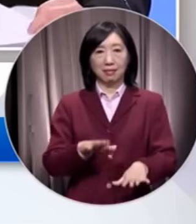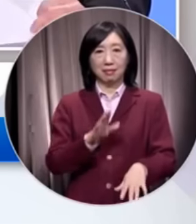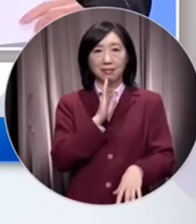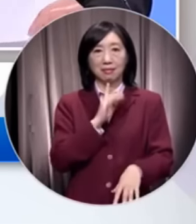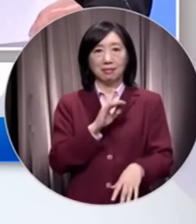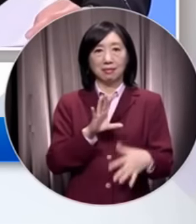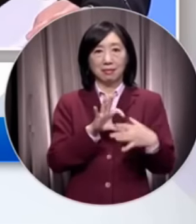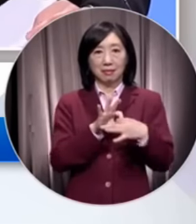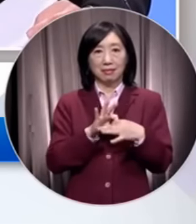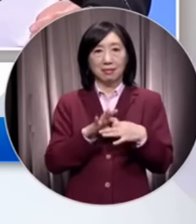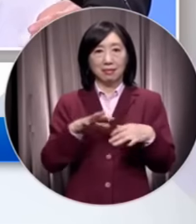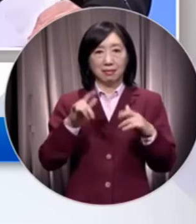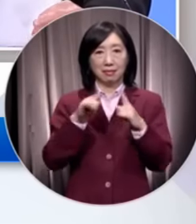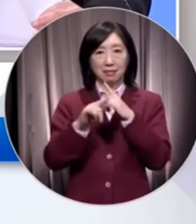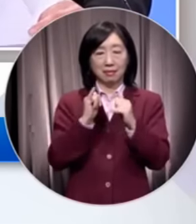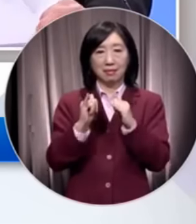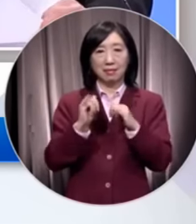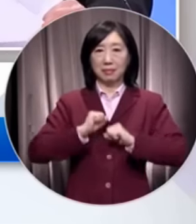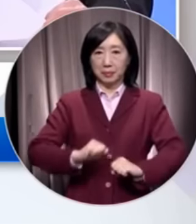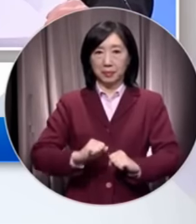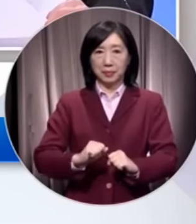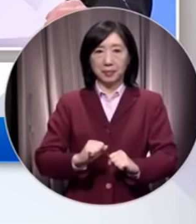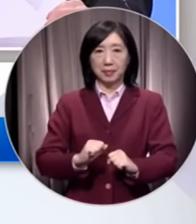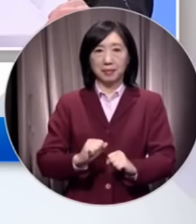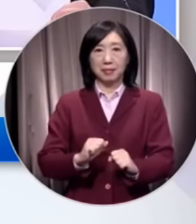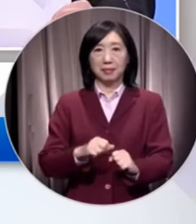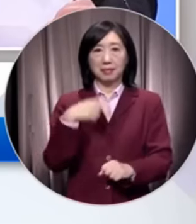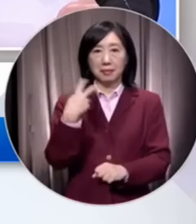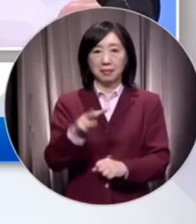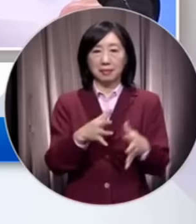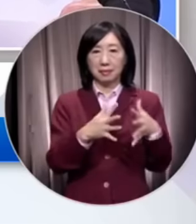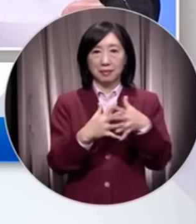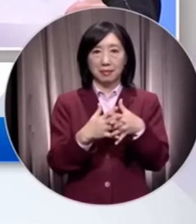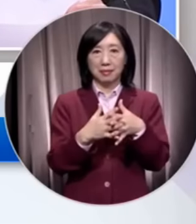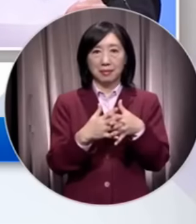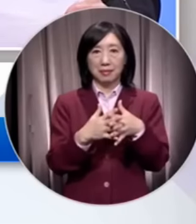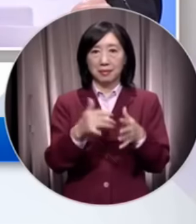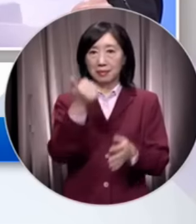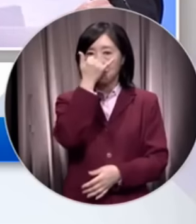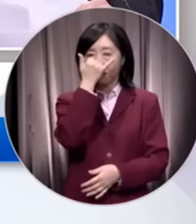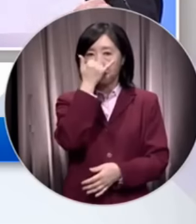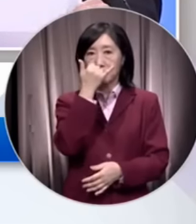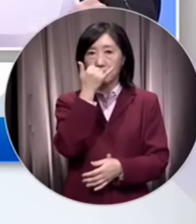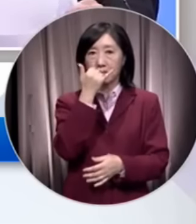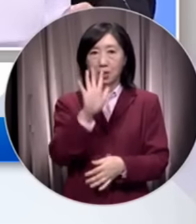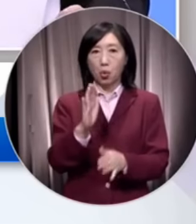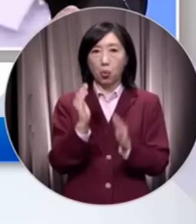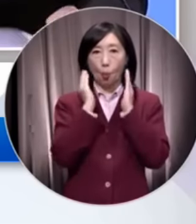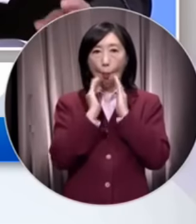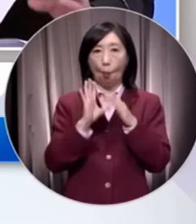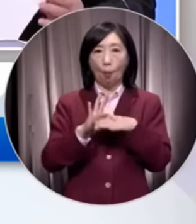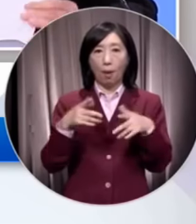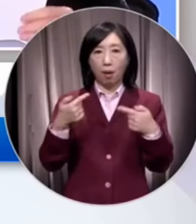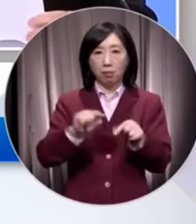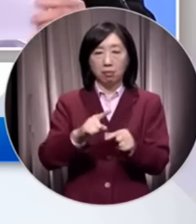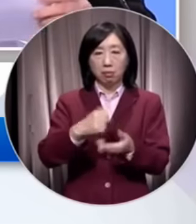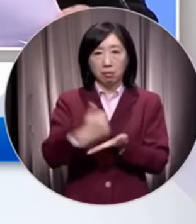心大家全民的健康跟美国猪肉含瘦肉精猪肉进口的